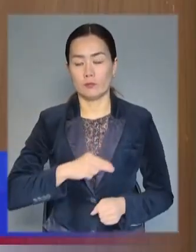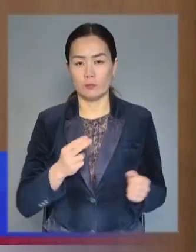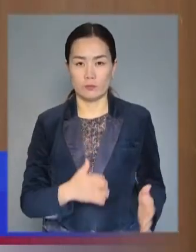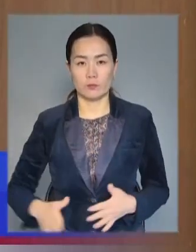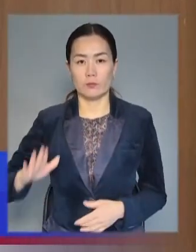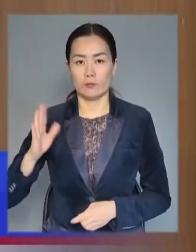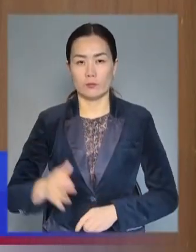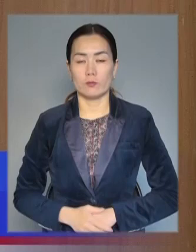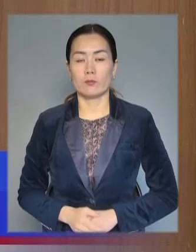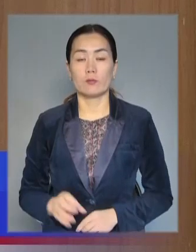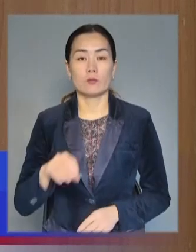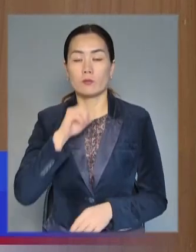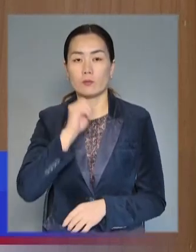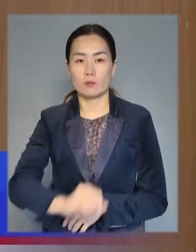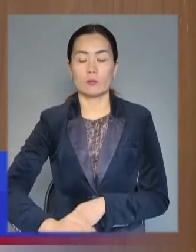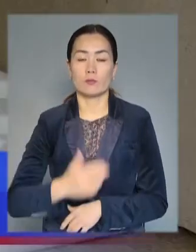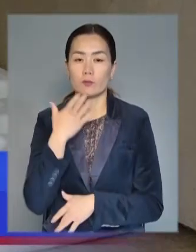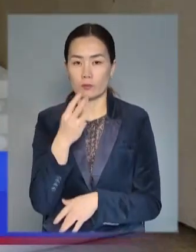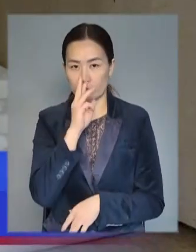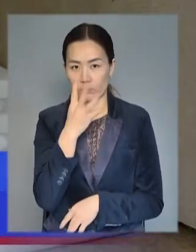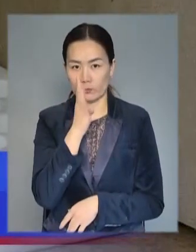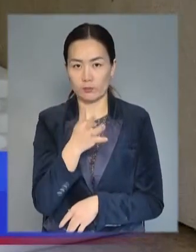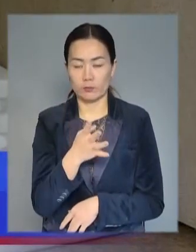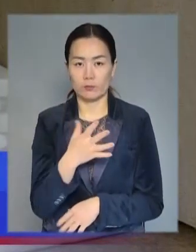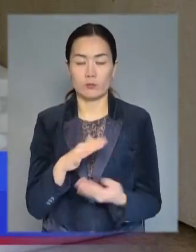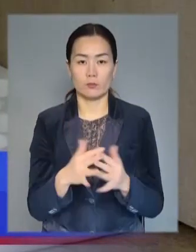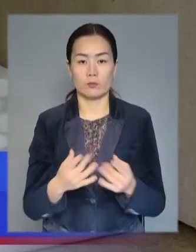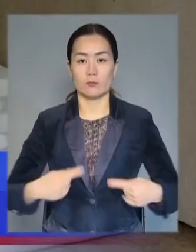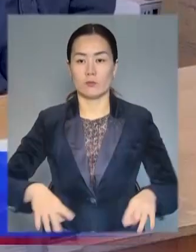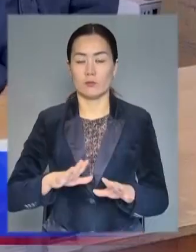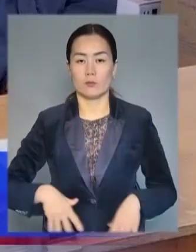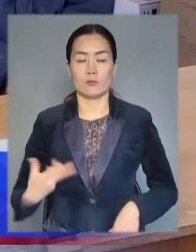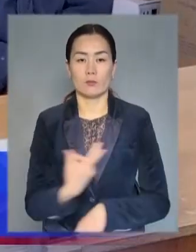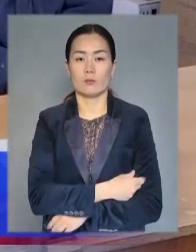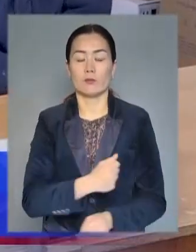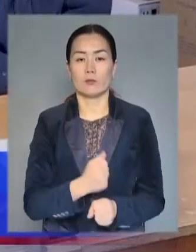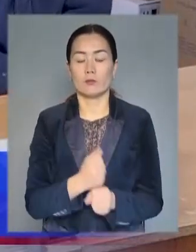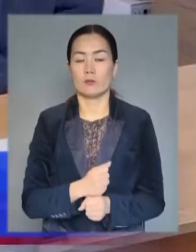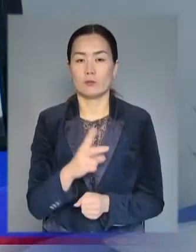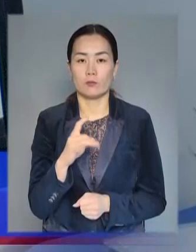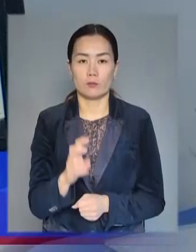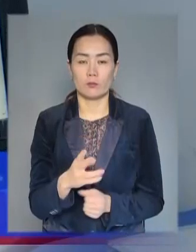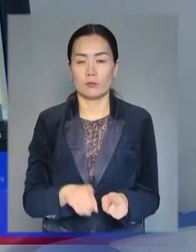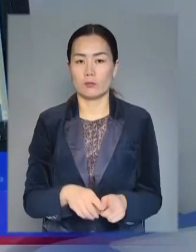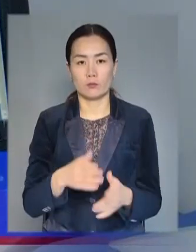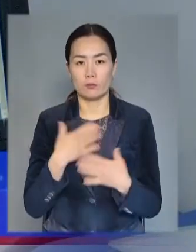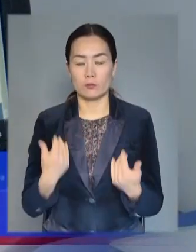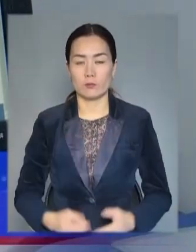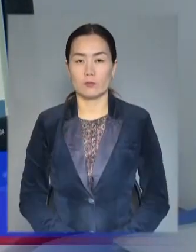түрде жүруде. Соның арқасында соңғы 3-4 жылда ауылдық округте жұқпалы аурудың белгісі